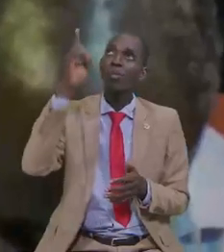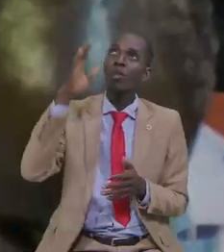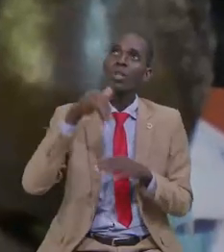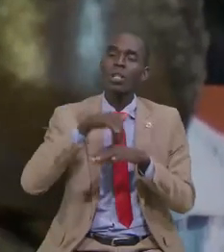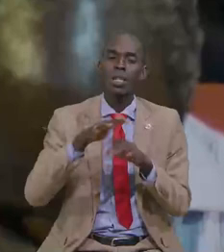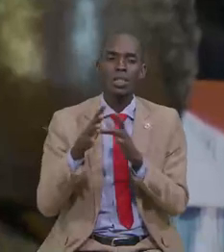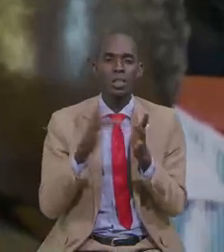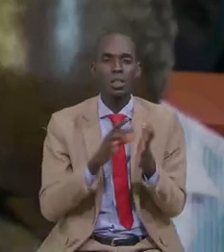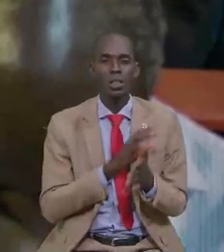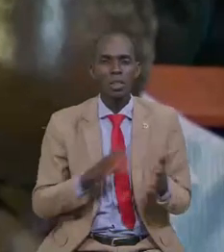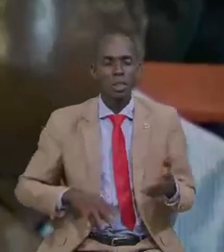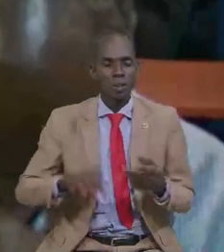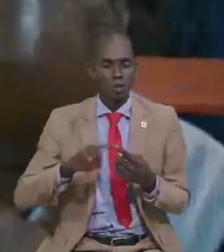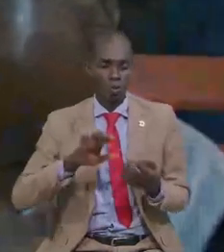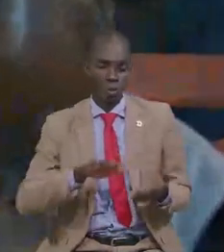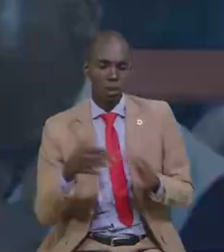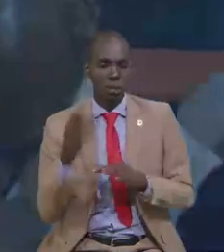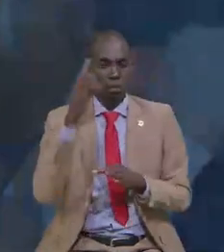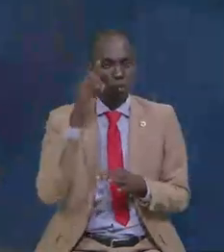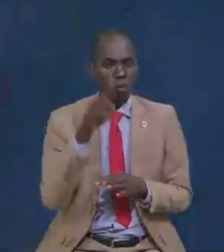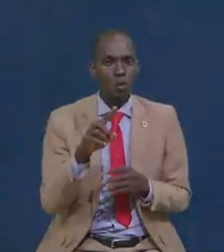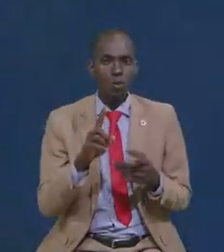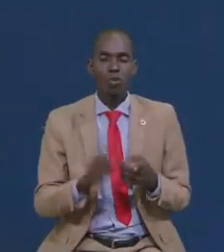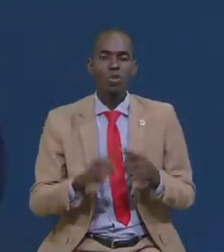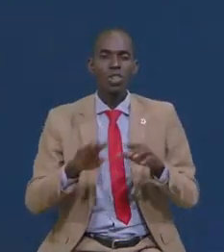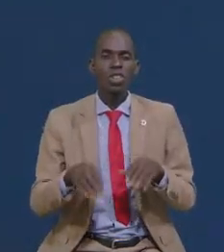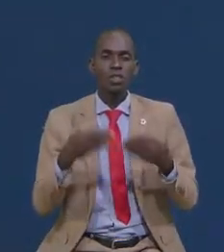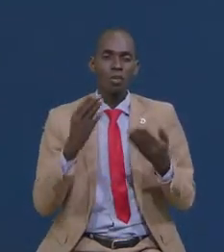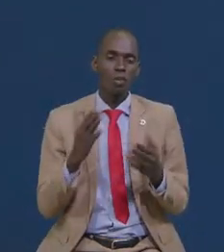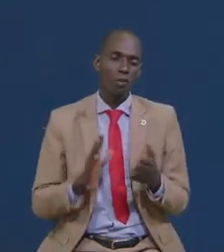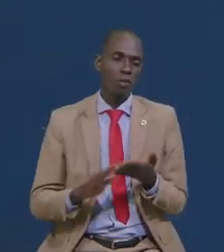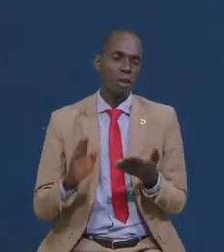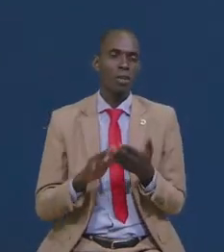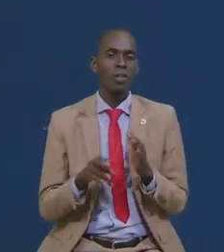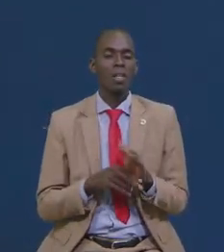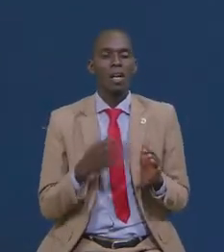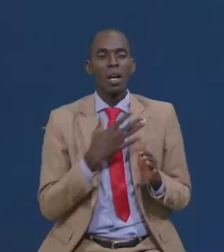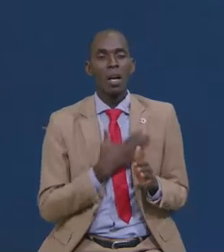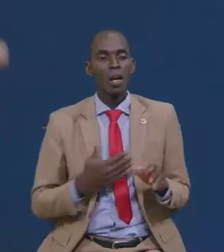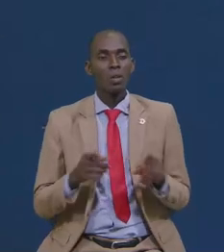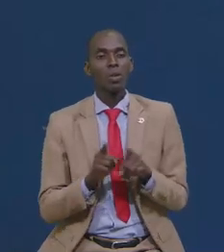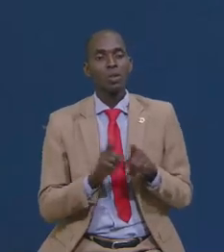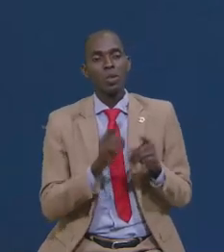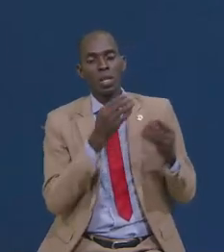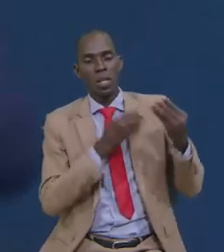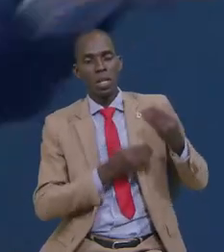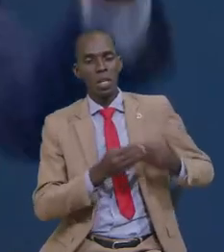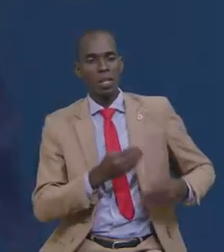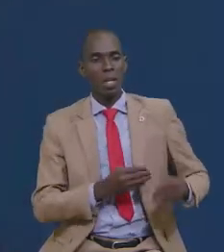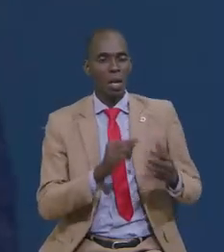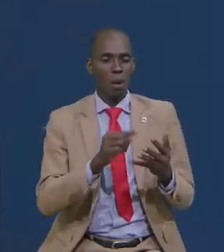Et Jésus-Christ est mort pour toi, pour te donner le pardon et